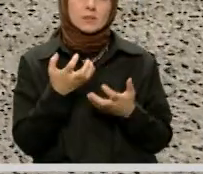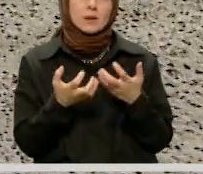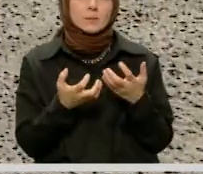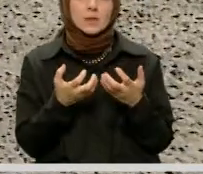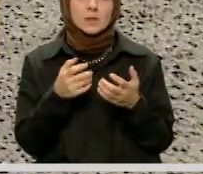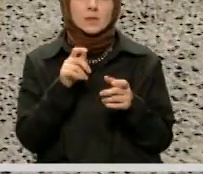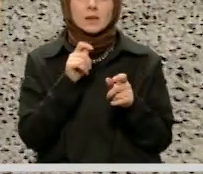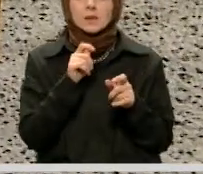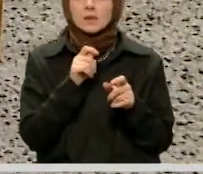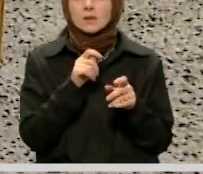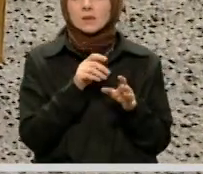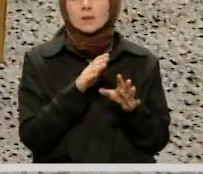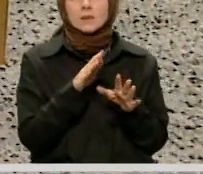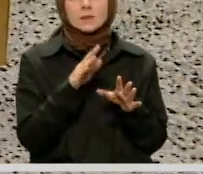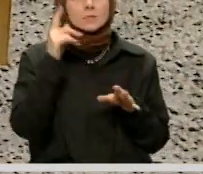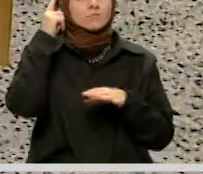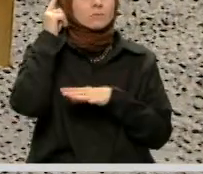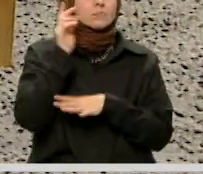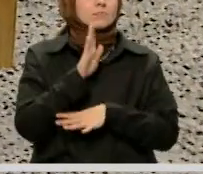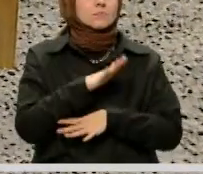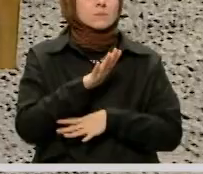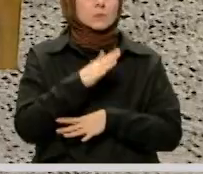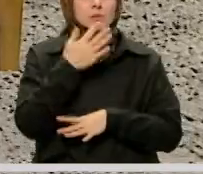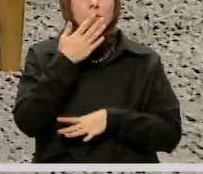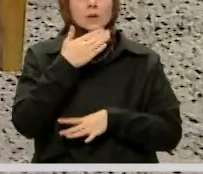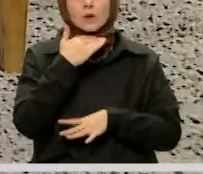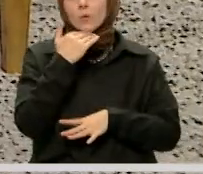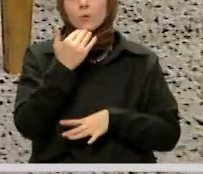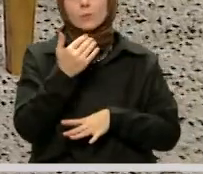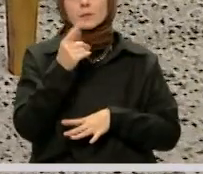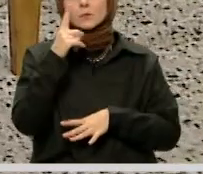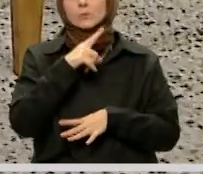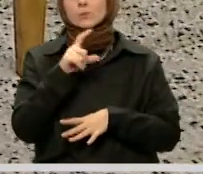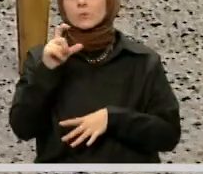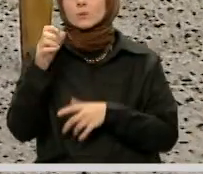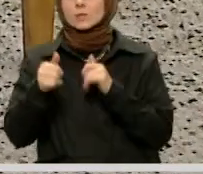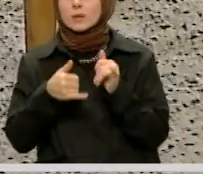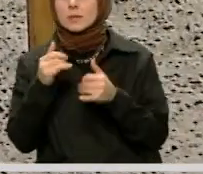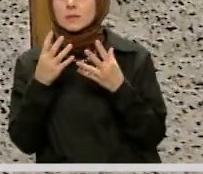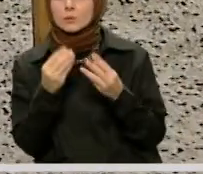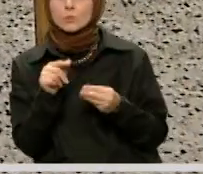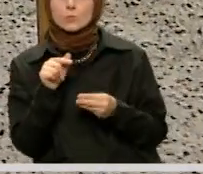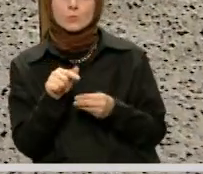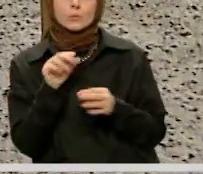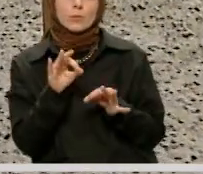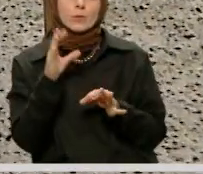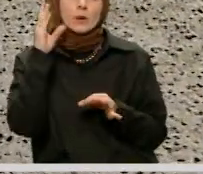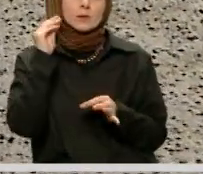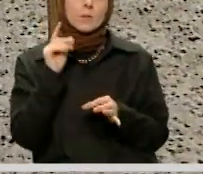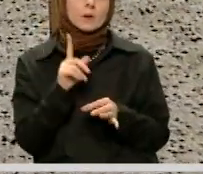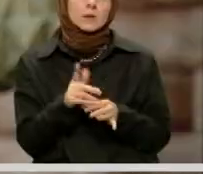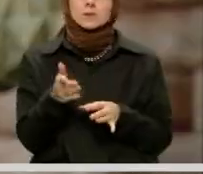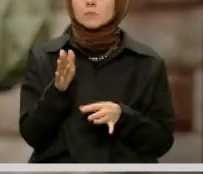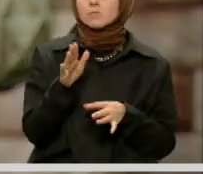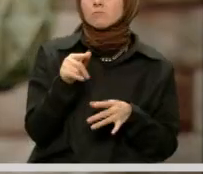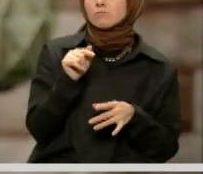güzel makamlara, mevkilere Yüce Rabbimiz konumlandırıyor. Bu hadisi böyle anlamak lazım. Bir başka türlü yine